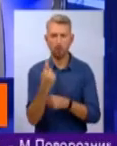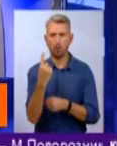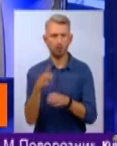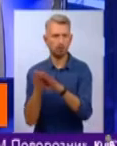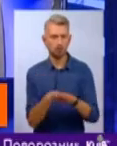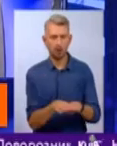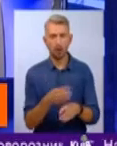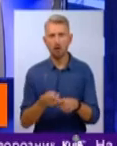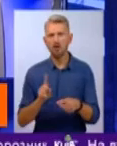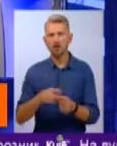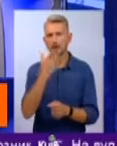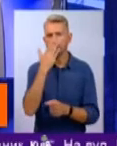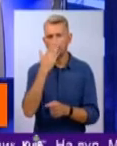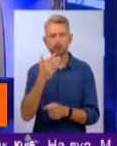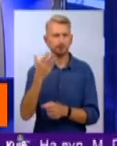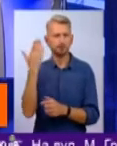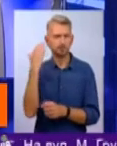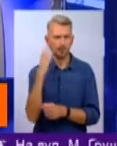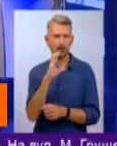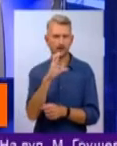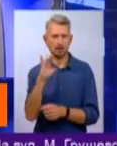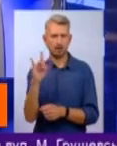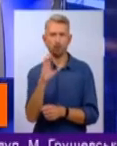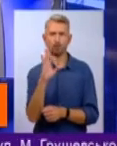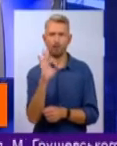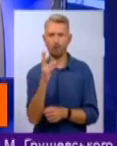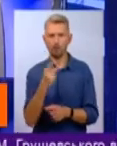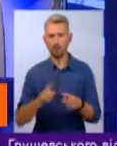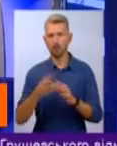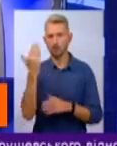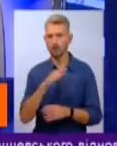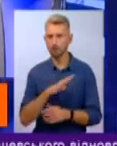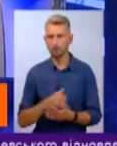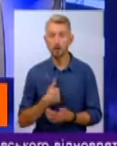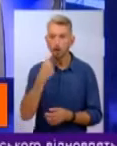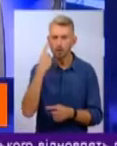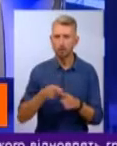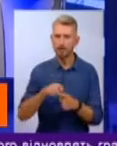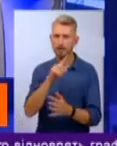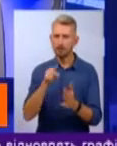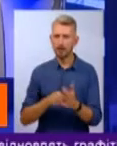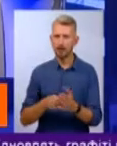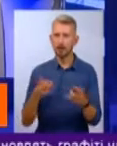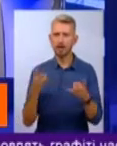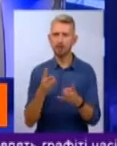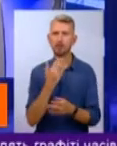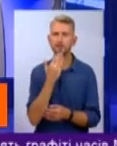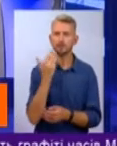Бо це пахне отим радянським совком, який колись був. Тому я думаю, що це запитання варто